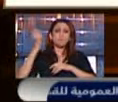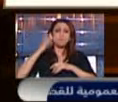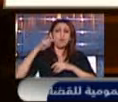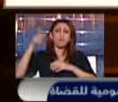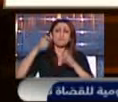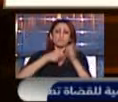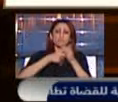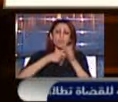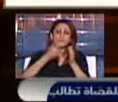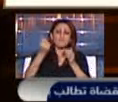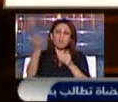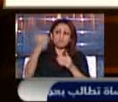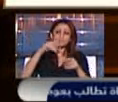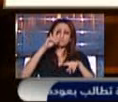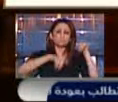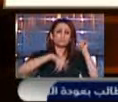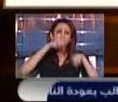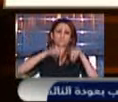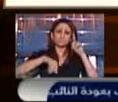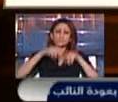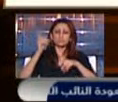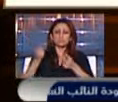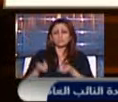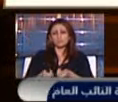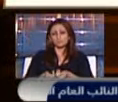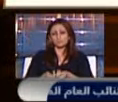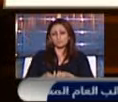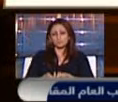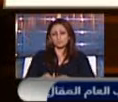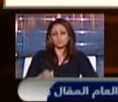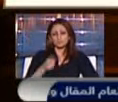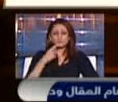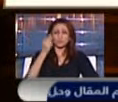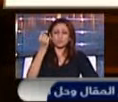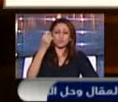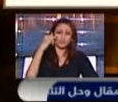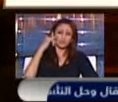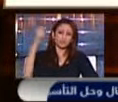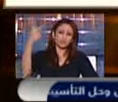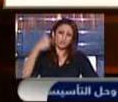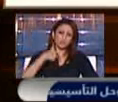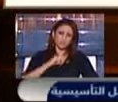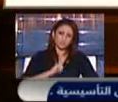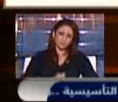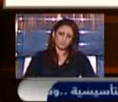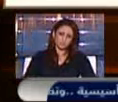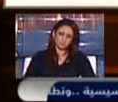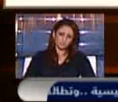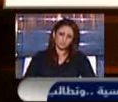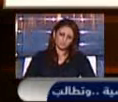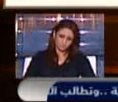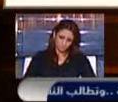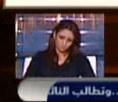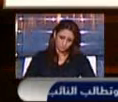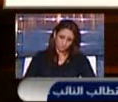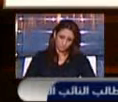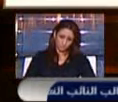مكان. يعني ده شيء مش معقول. يعني طيب خليك معايا لحظه يا باشمهندس. يعني دكتور ابو الغار، يمكن